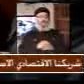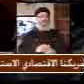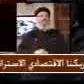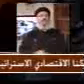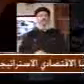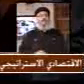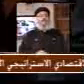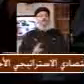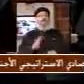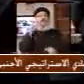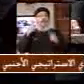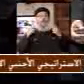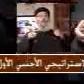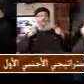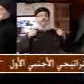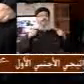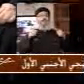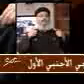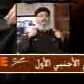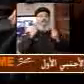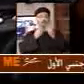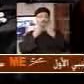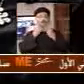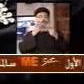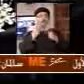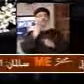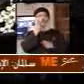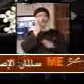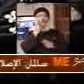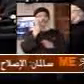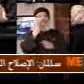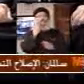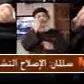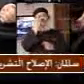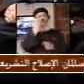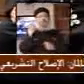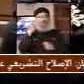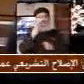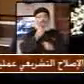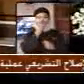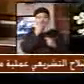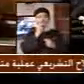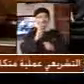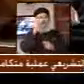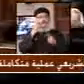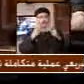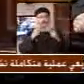وطبعا 7 خبزات يعني ممكن يكون طعام واحد أو 2 مثلا.